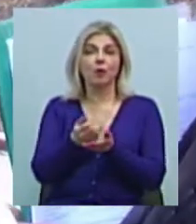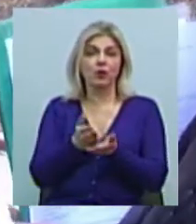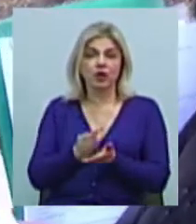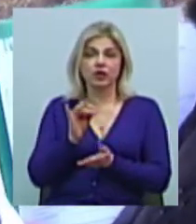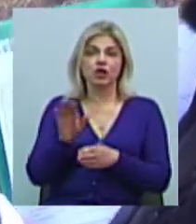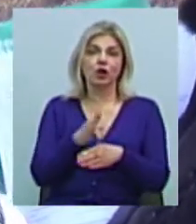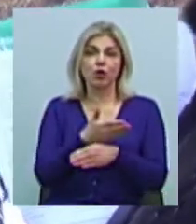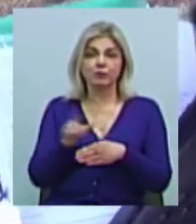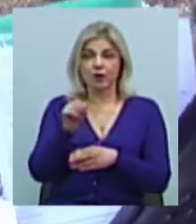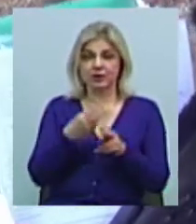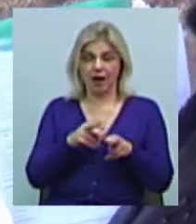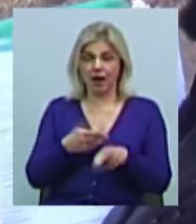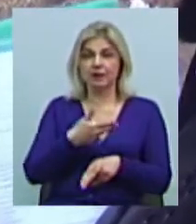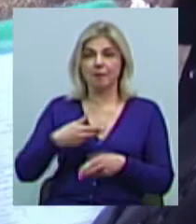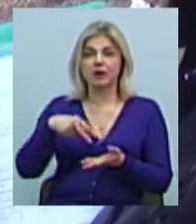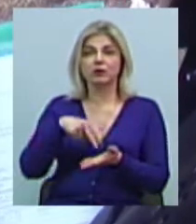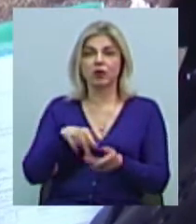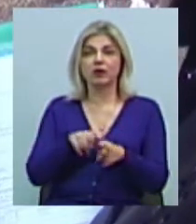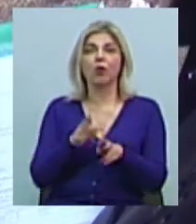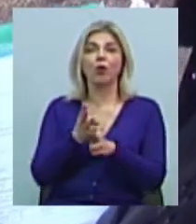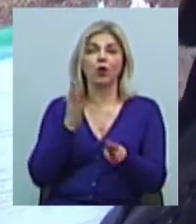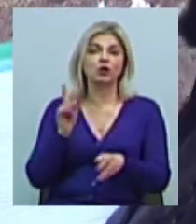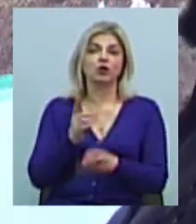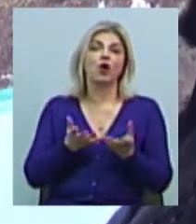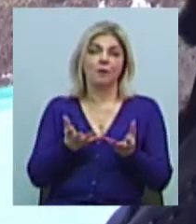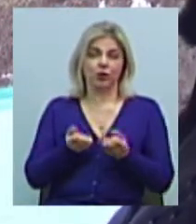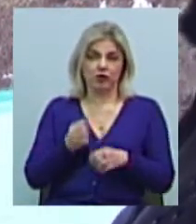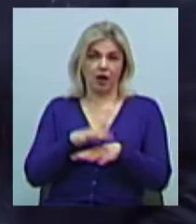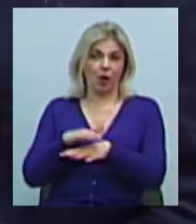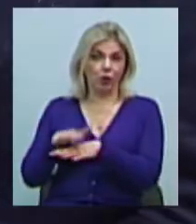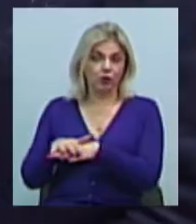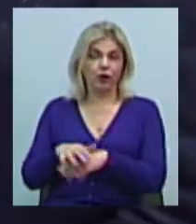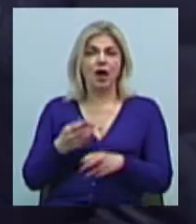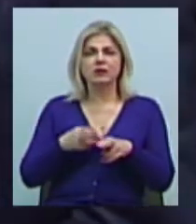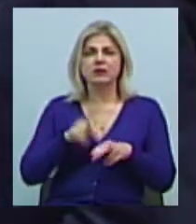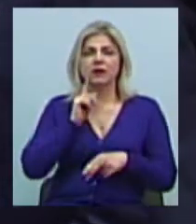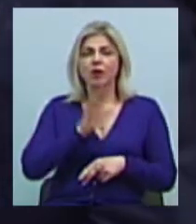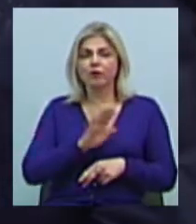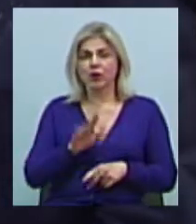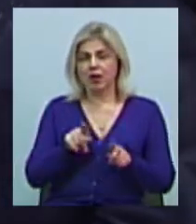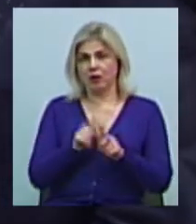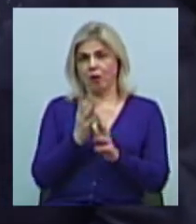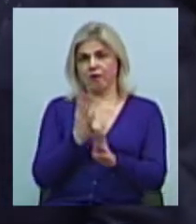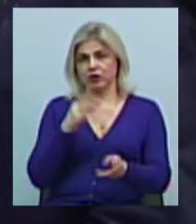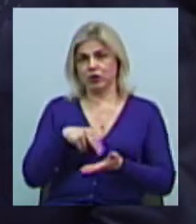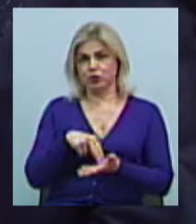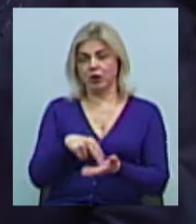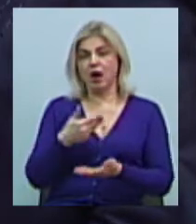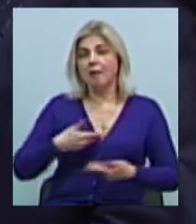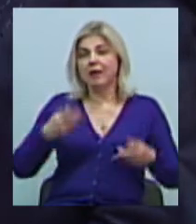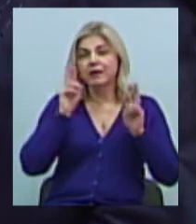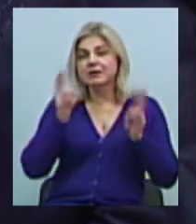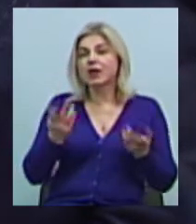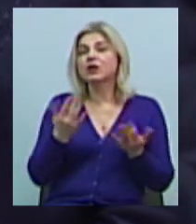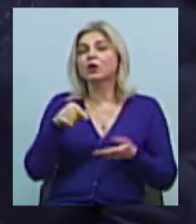ось зараз через це ми стоїмо в такій черзі, щоб отримати нові рахунки. Це взагалі незручно. Ось таку чергу вистояти, ми не знаємо, скільки ми